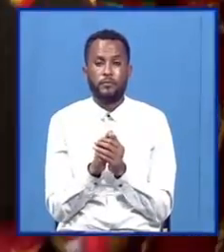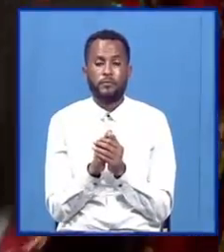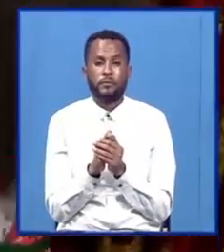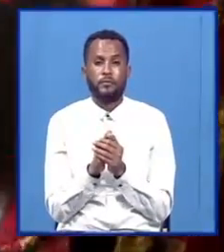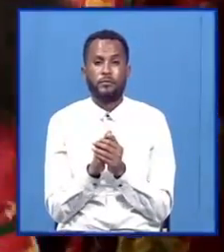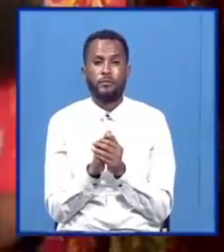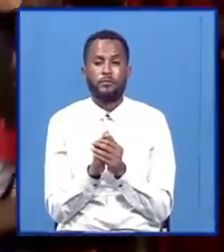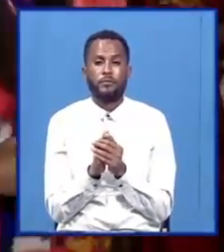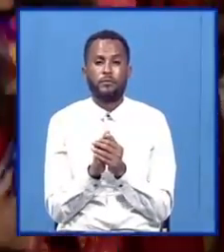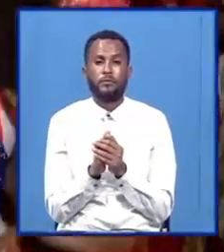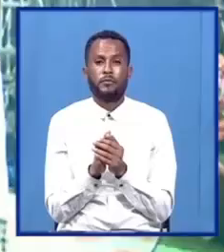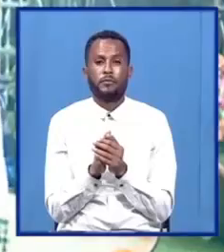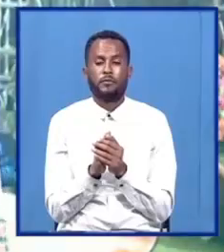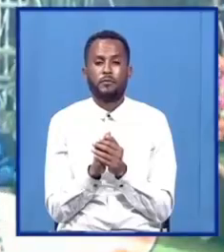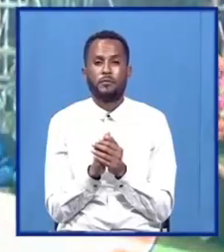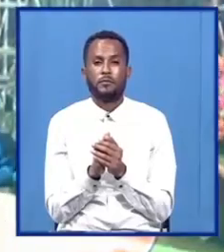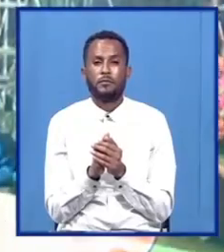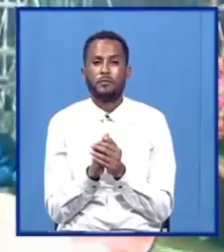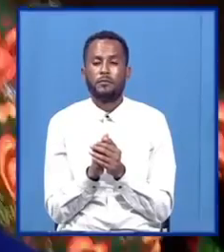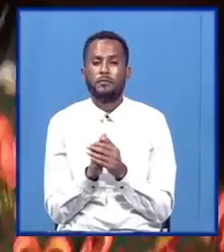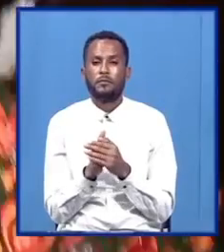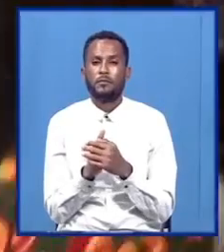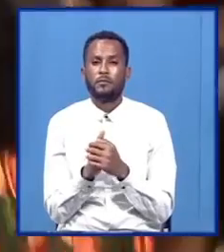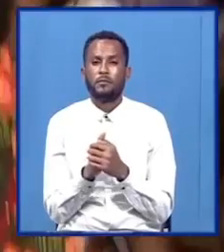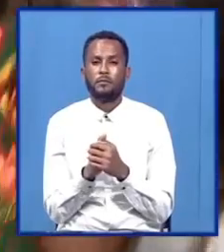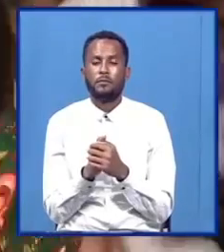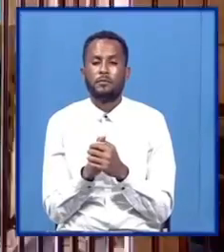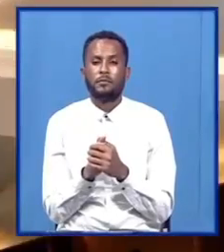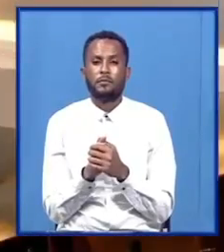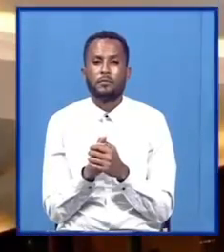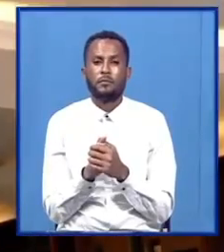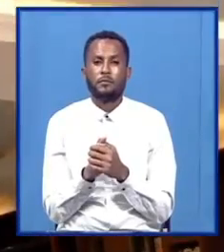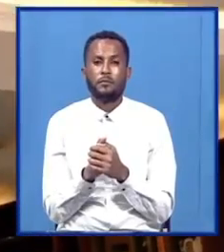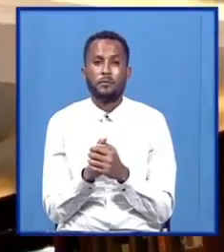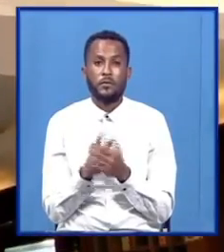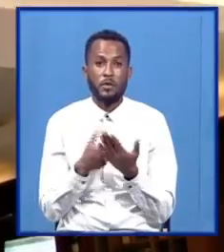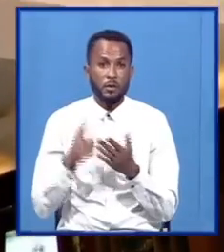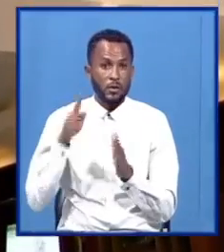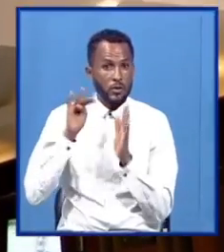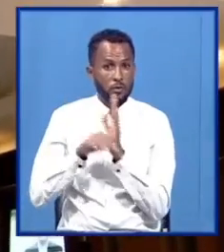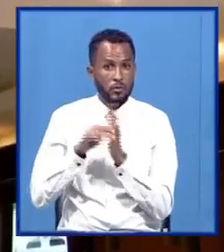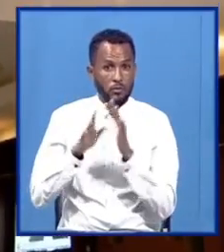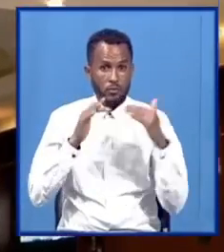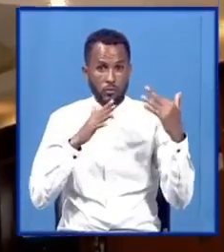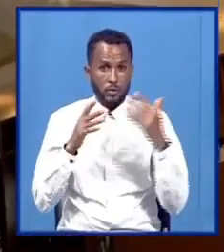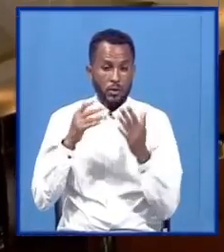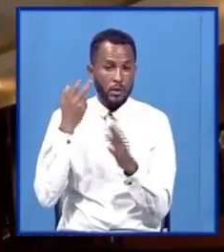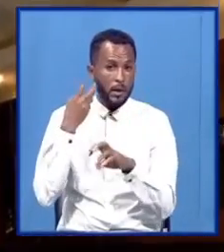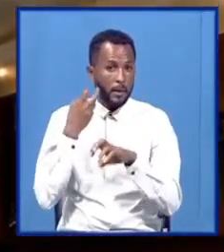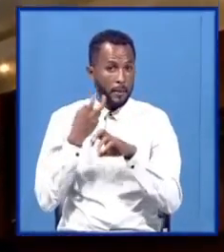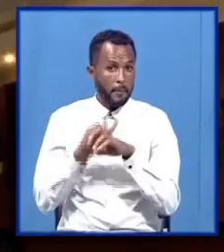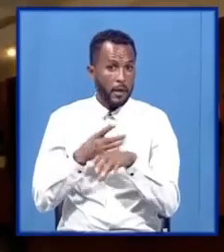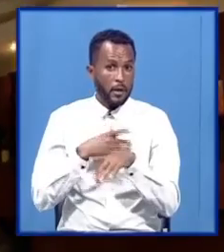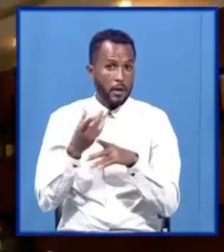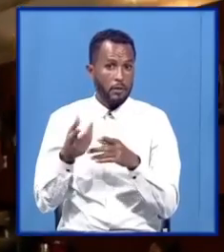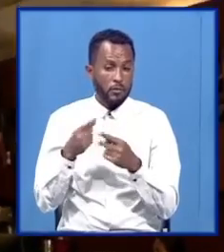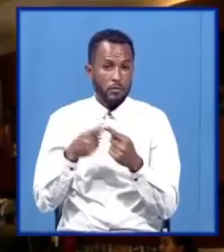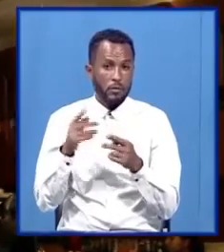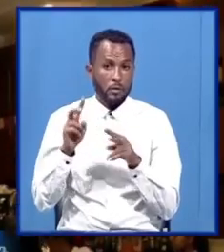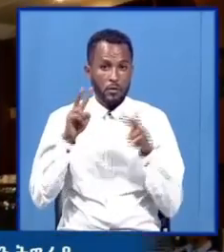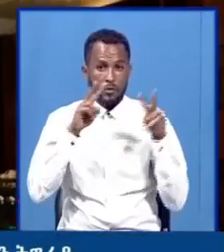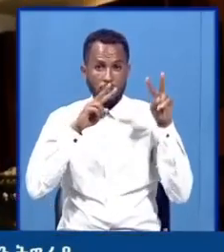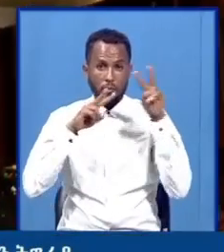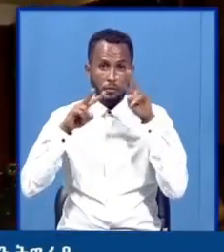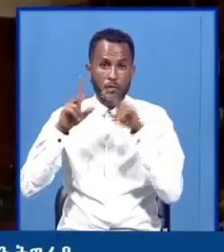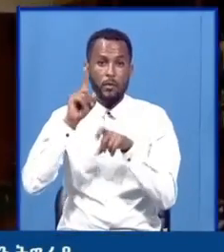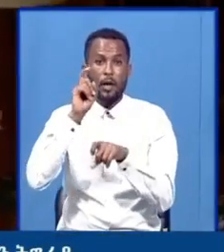عشان دامانه حزر زدرت عوال دايه بسنكي جنسايدا وكينات كبيد عنوات كابزوات حم عودتات زفر توريزم